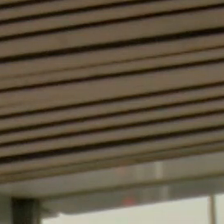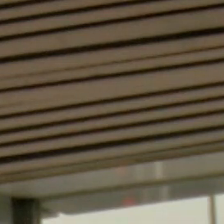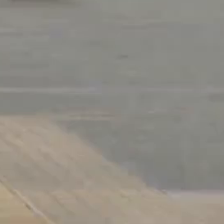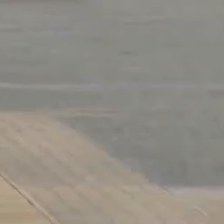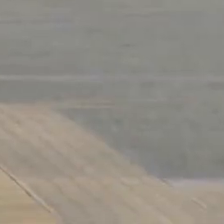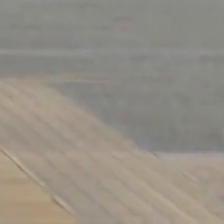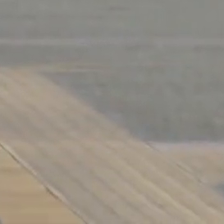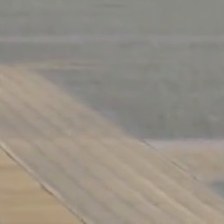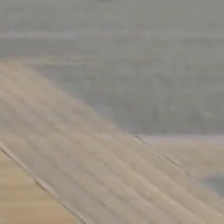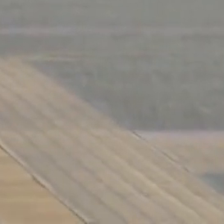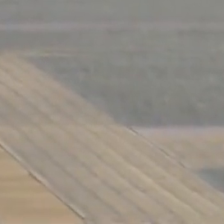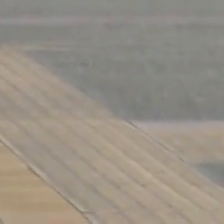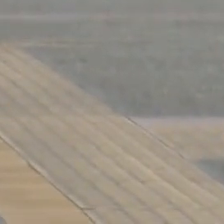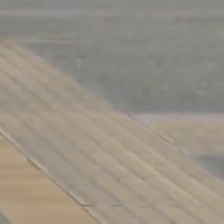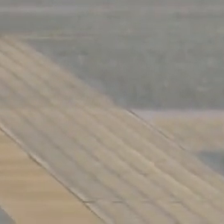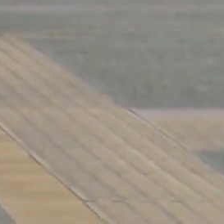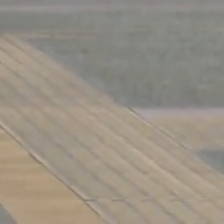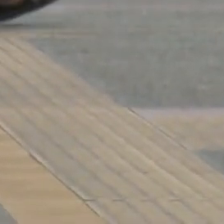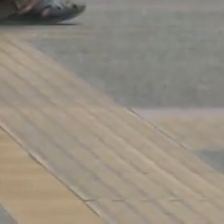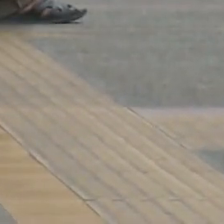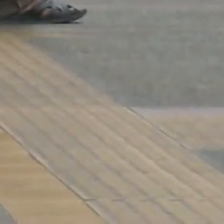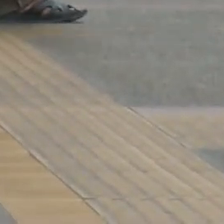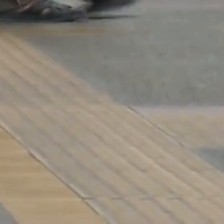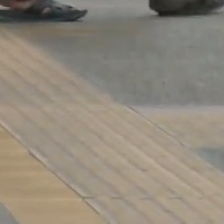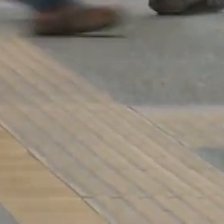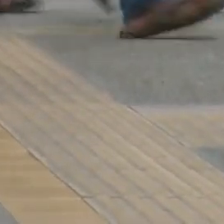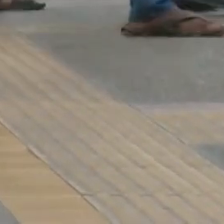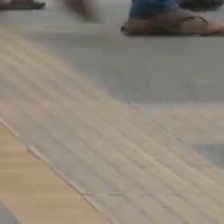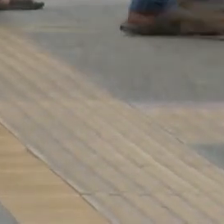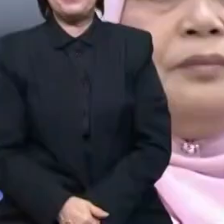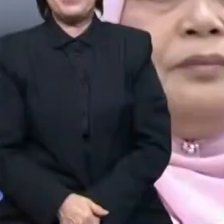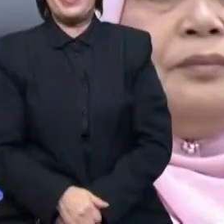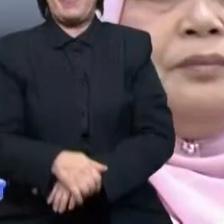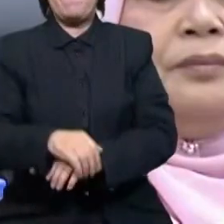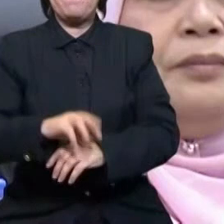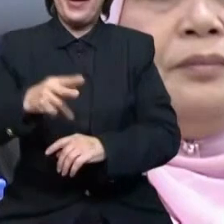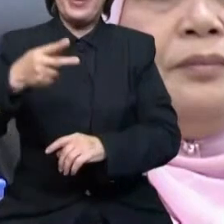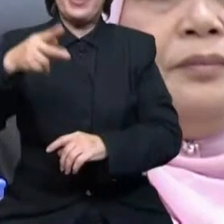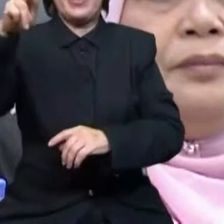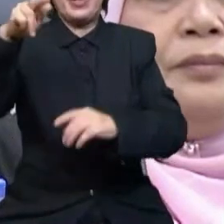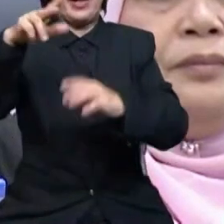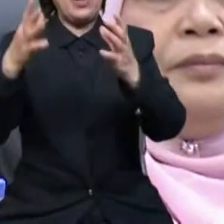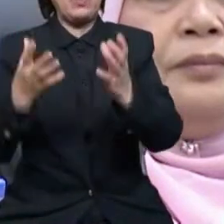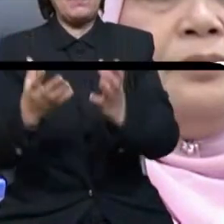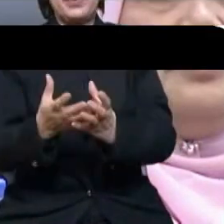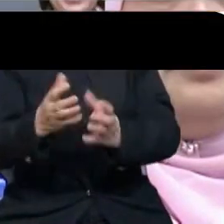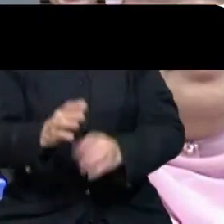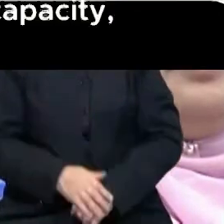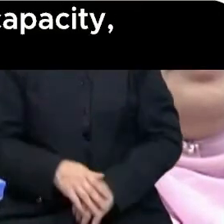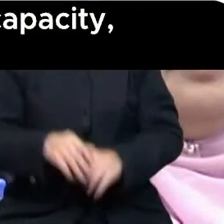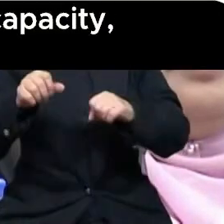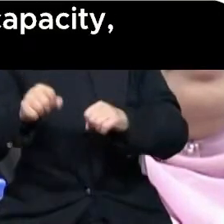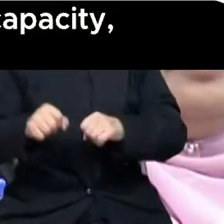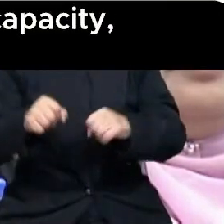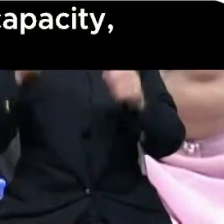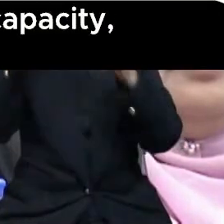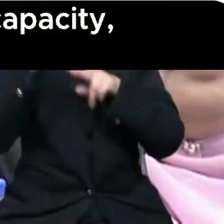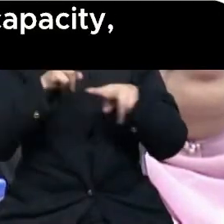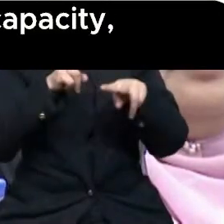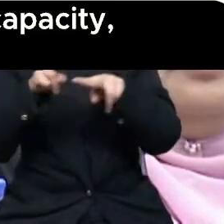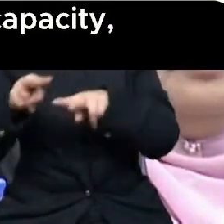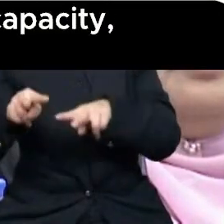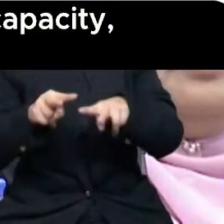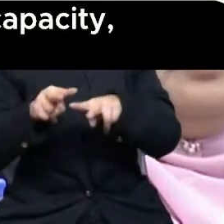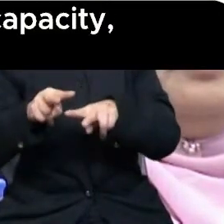economic activities, including tourism, travel and import and export. Walau bagaimanapun, sila ambil perhatian bahawa